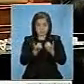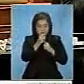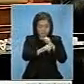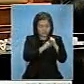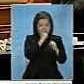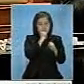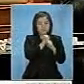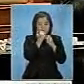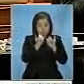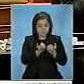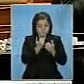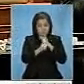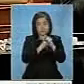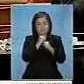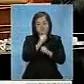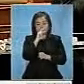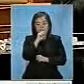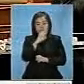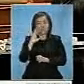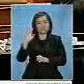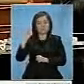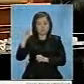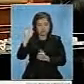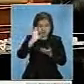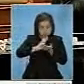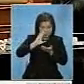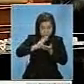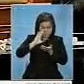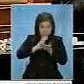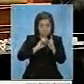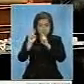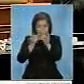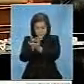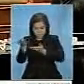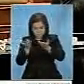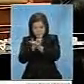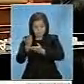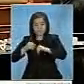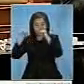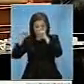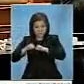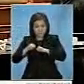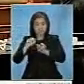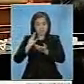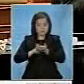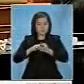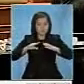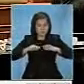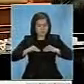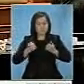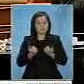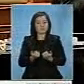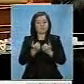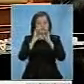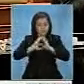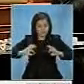ำปี2557ที่ท่านสมาชิกผู้ทรงเกียรติกำลังจะพิจารณาในชั้นรับหลักการนะครับจะมีส่วนส